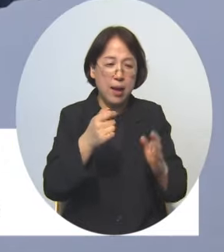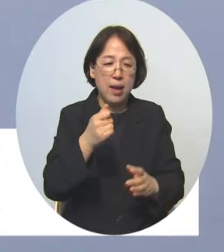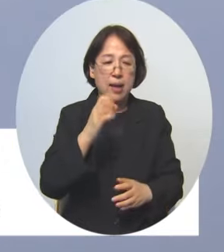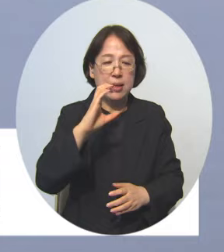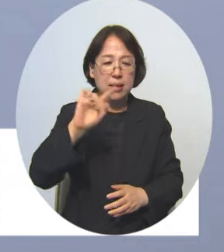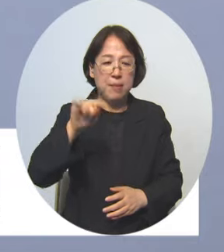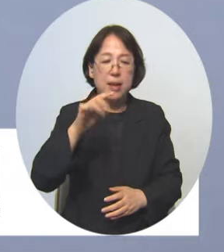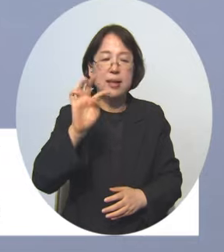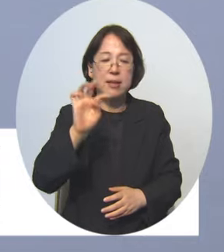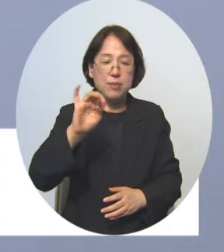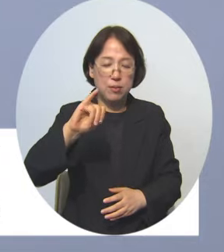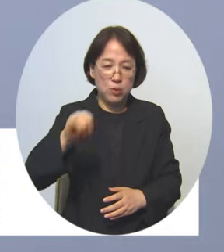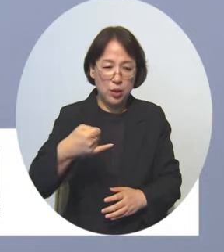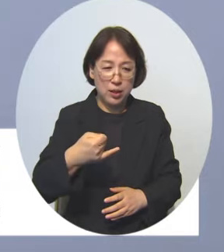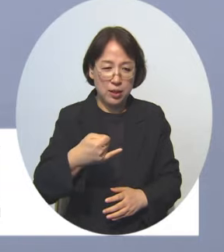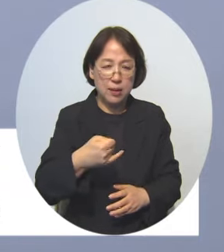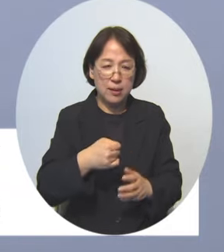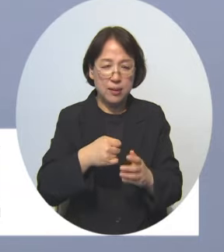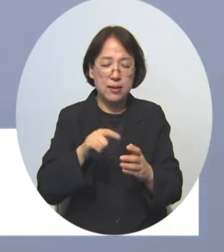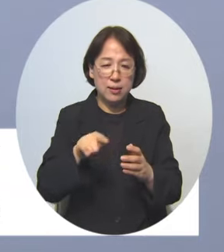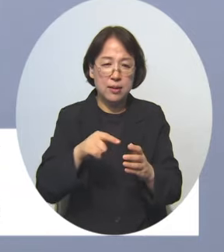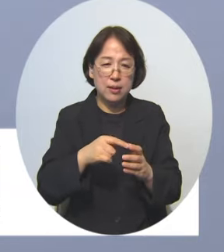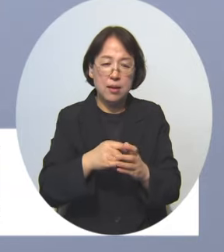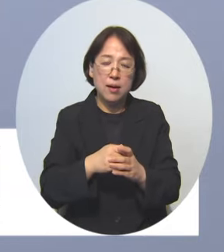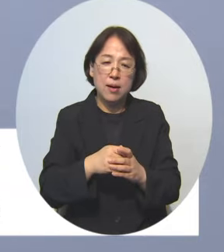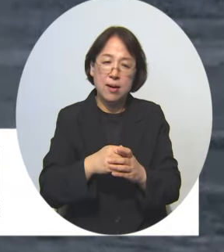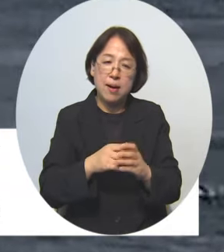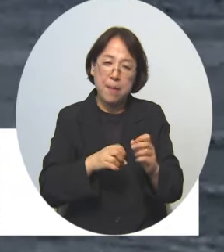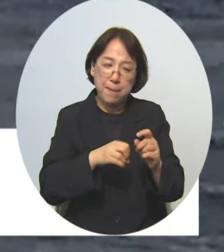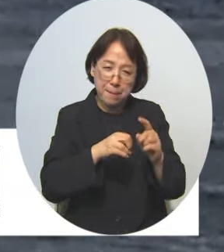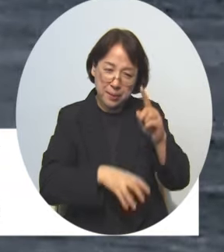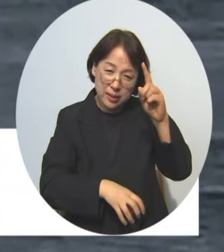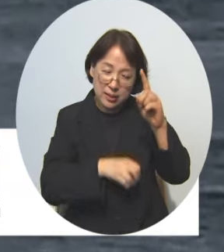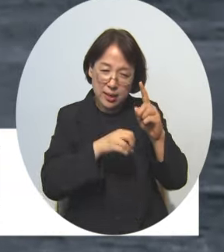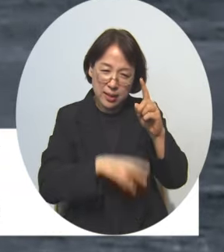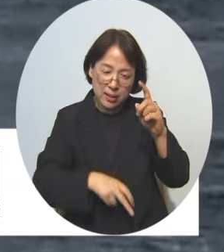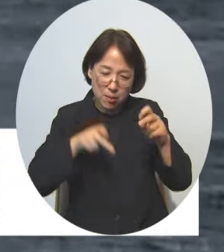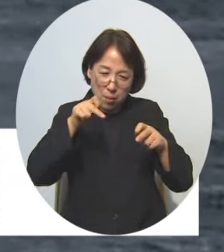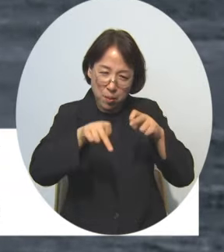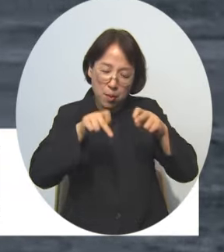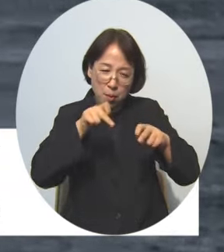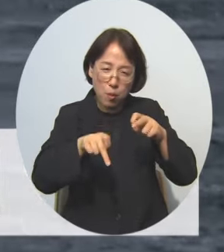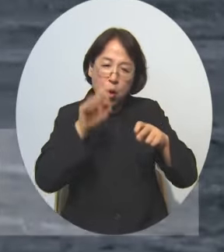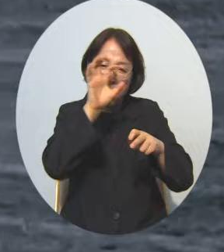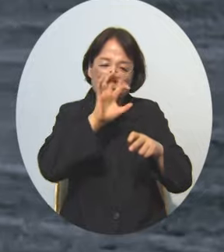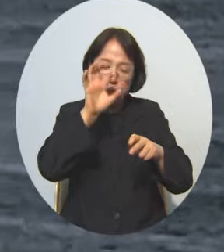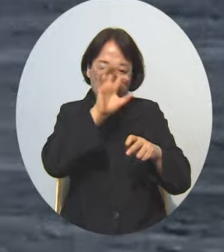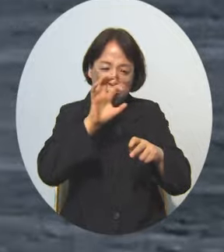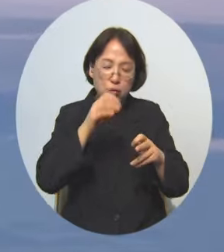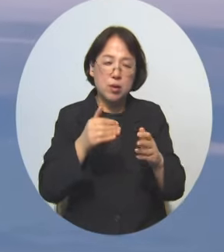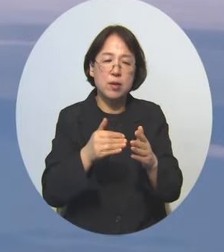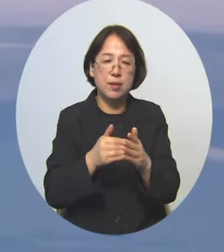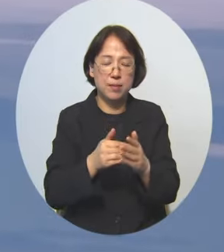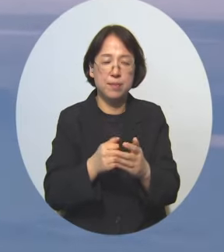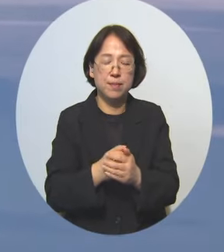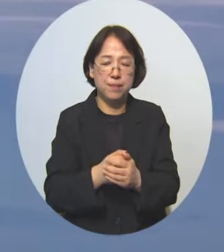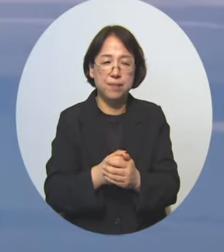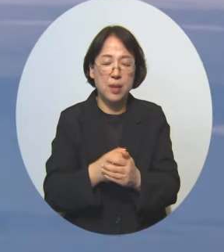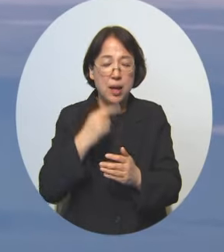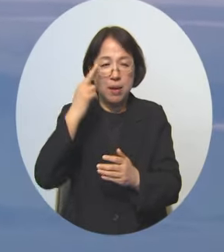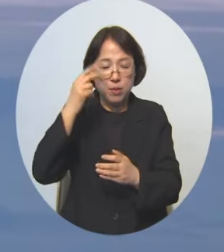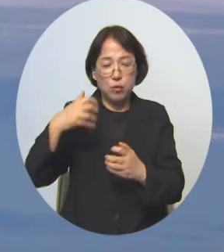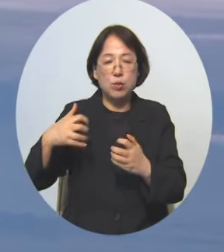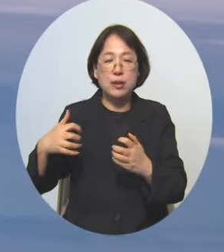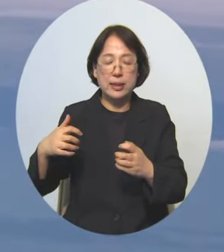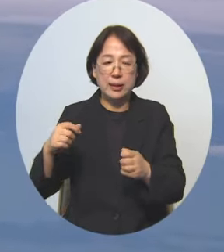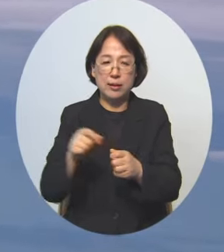AC-130J는 AGM-114 헬파이어 공대지 미사일을 발사하는 등 실사격 훈련을 실시했습니다. 미국 특수전